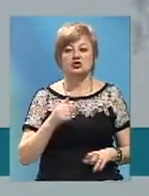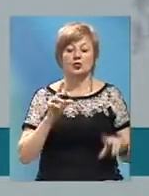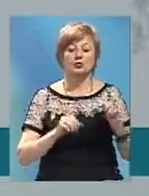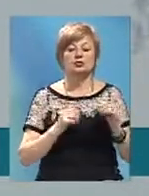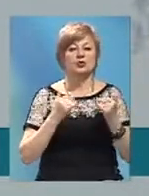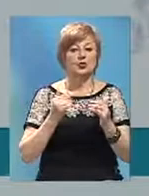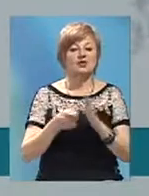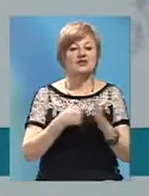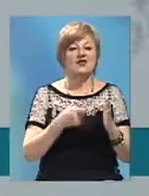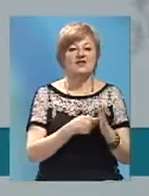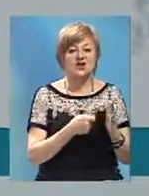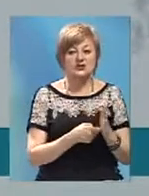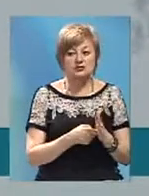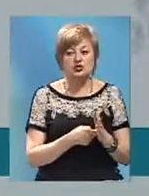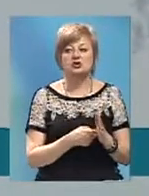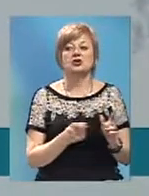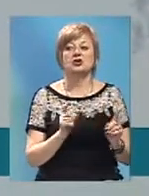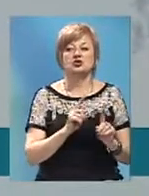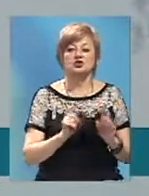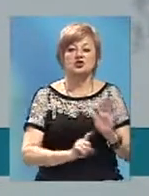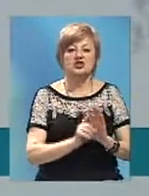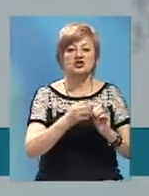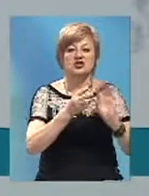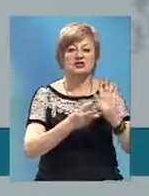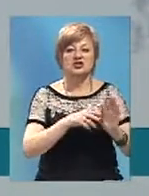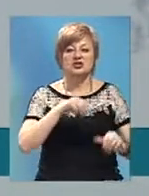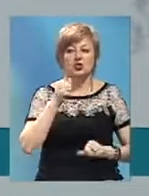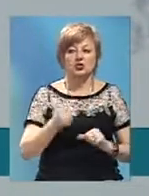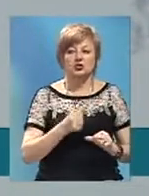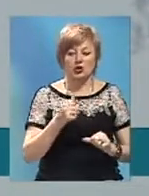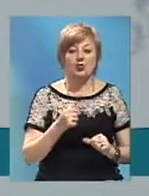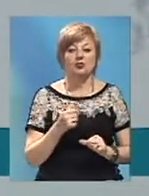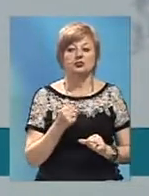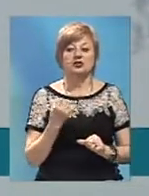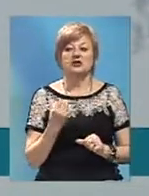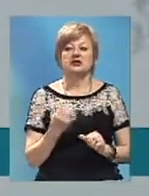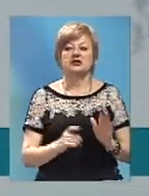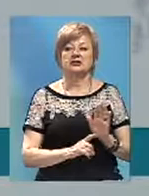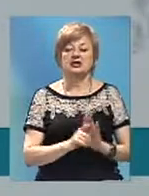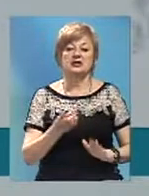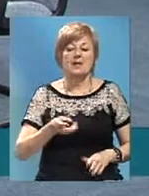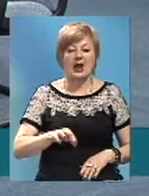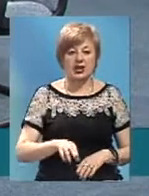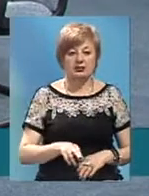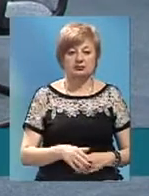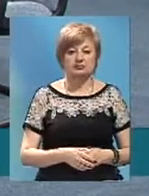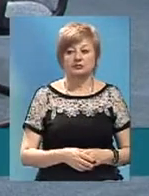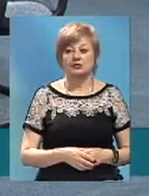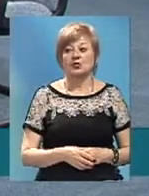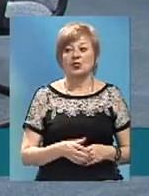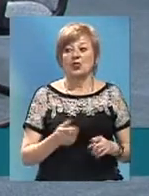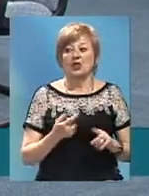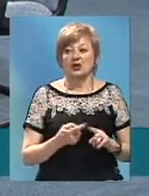дослідження GFK, яке було проведено на початку 2018 року, оприлюднено на початку травня. Олеже